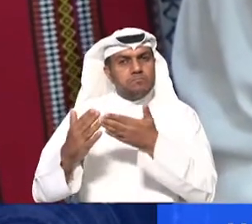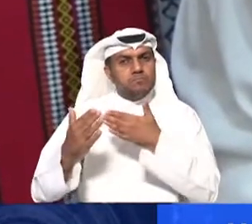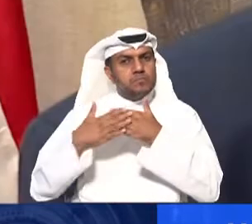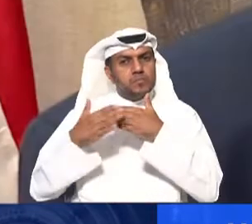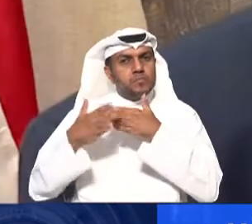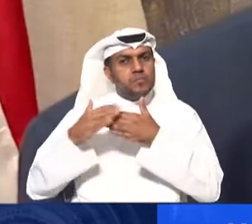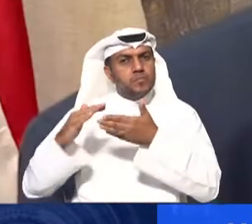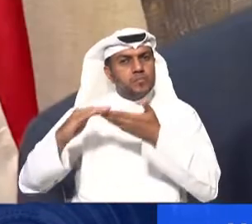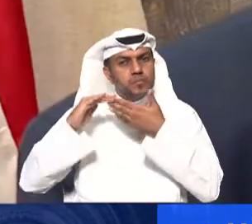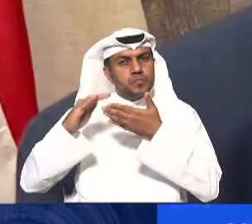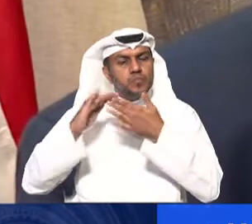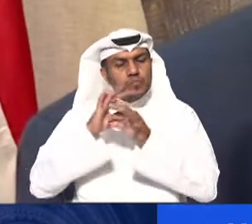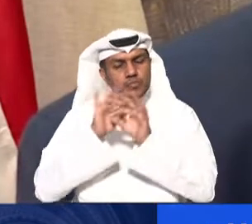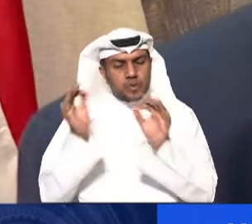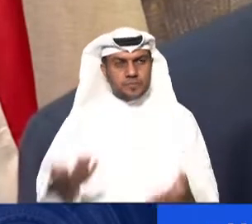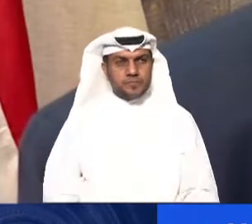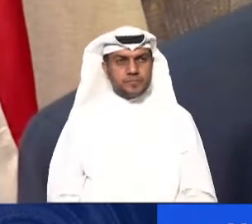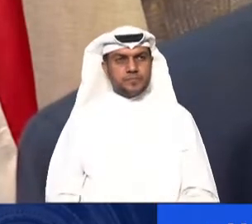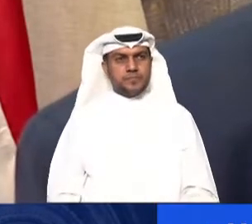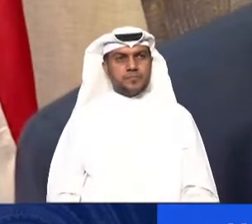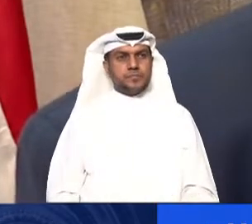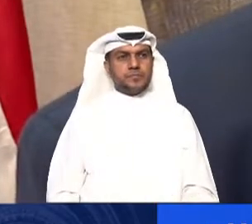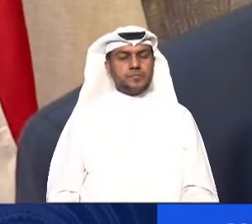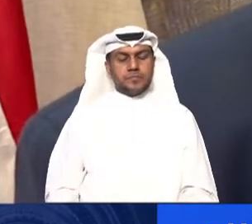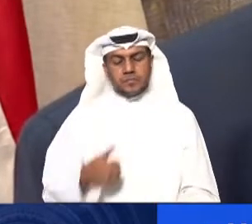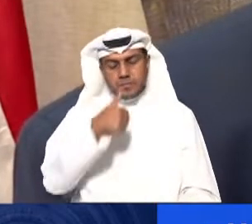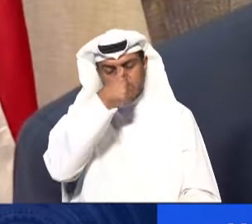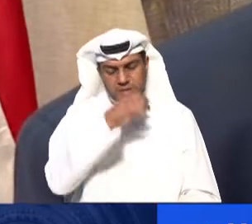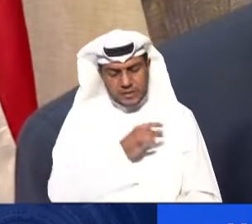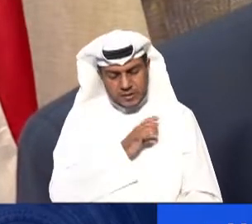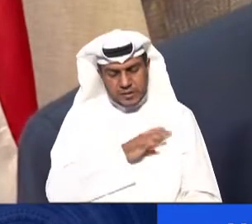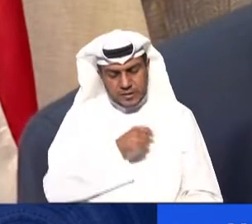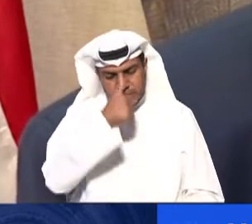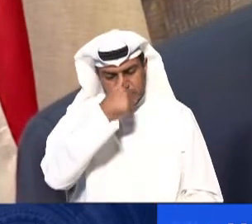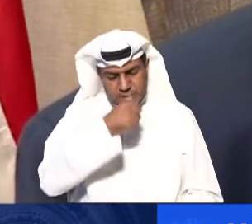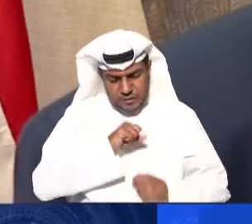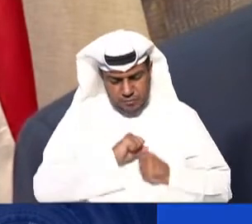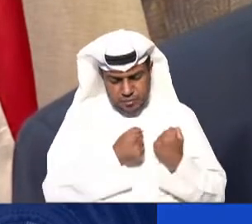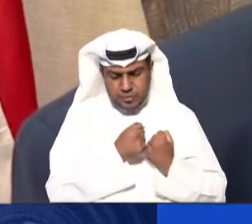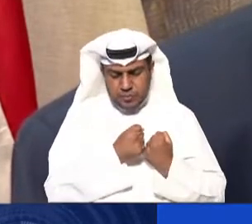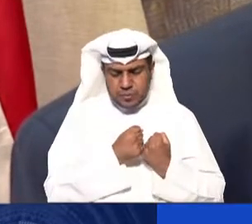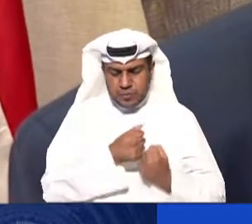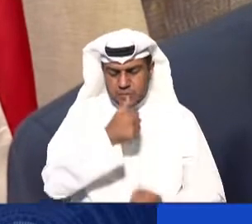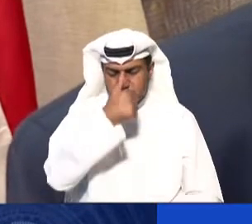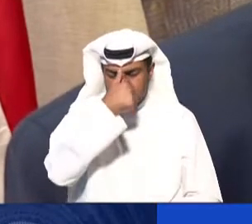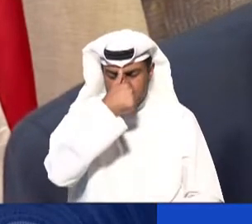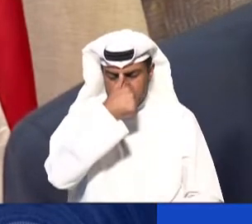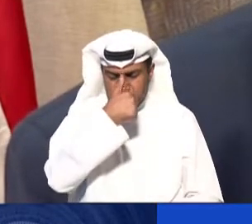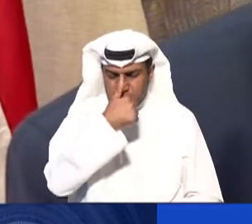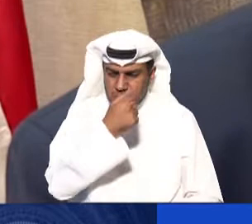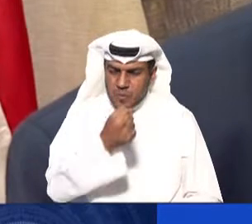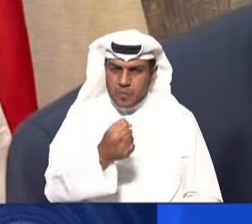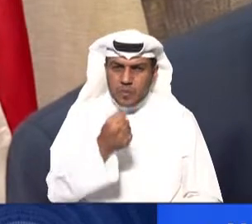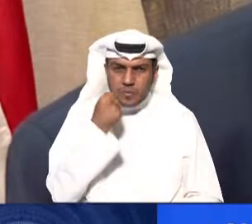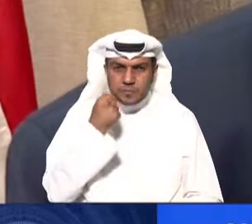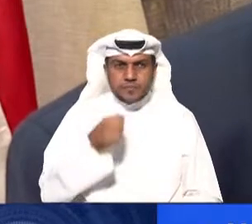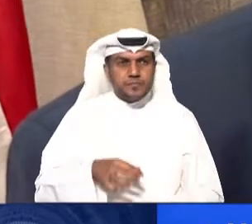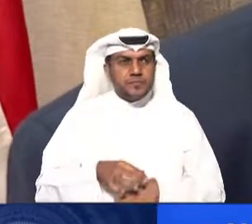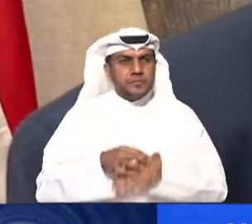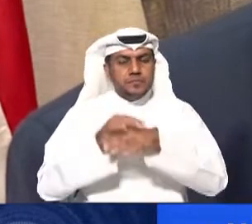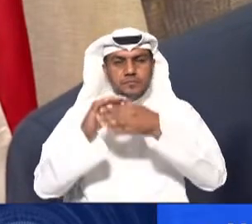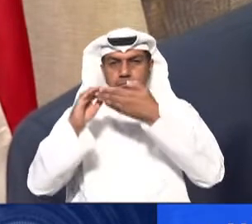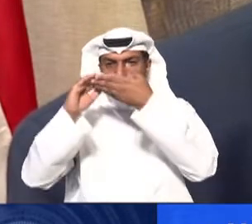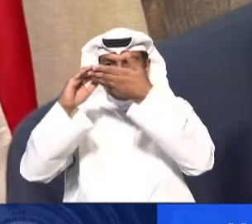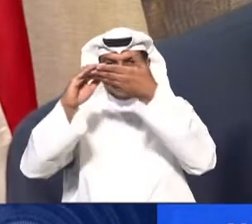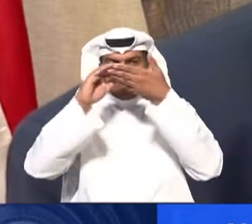المحن. تتفطر قلوبنا لفقده، وهو قائد العمل الإنساني، وبالتالي فإن